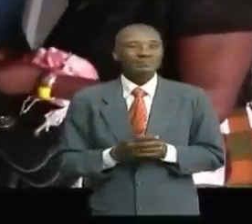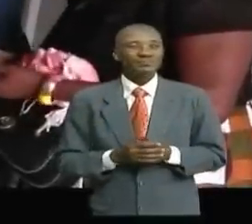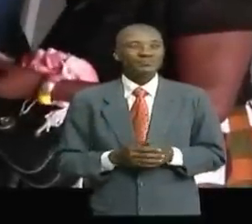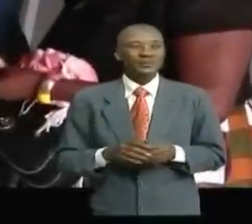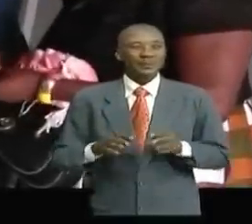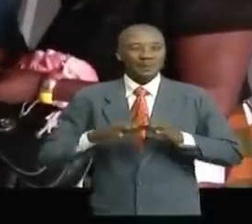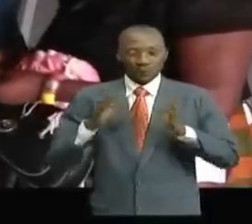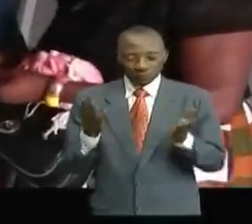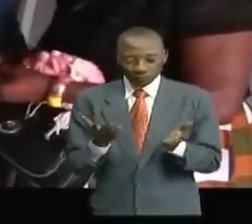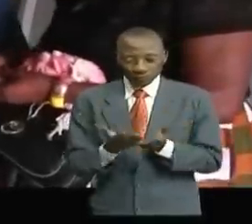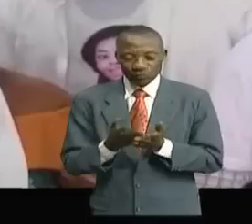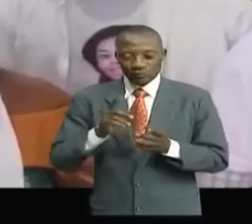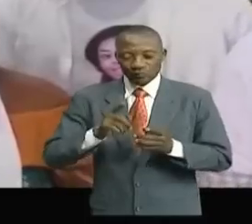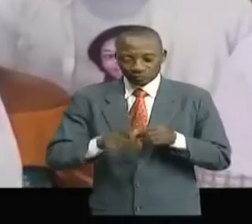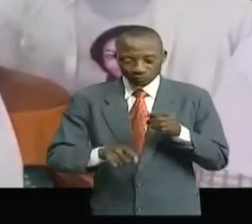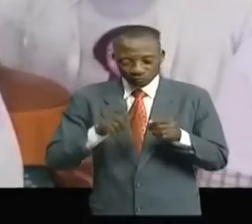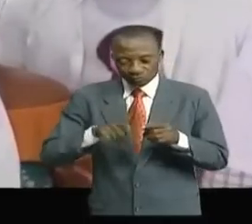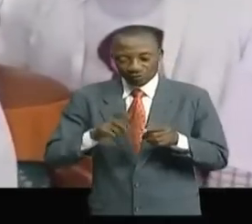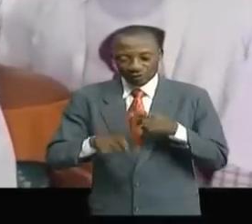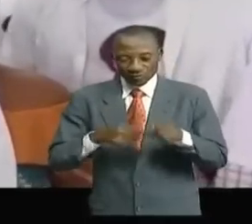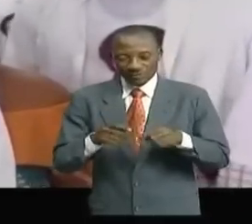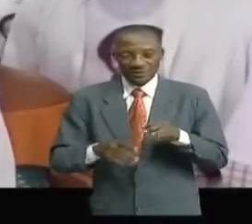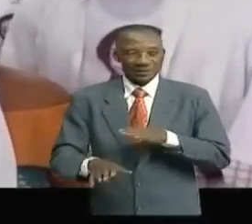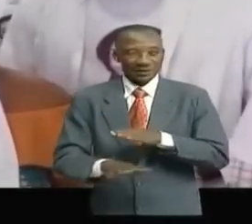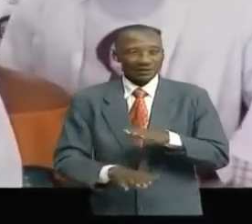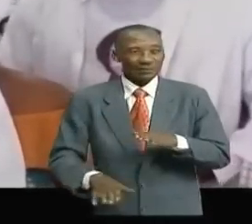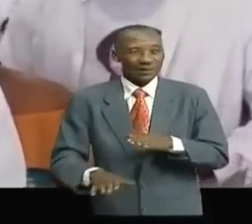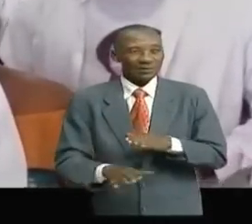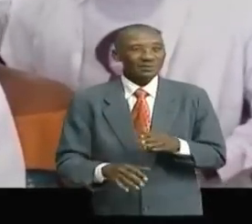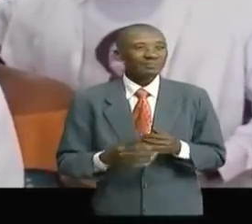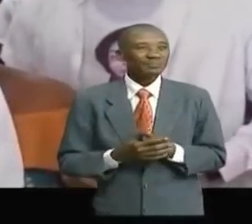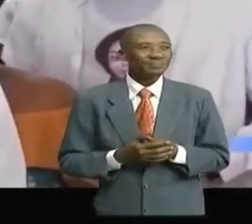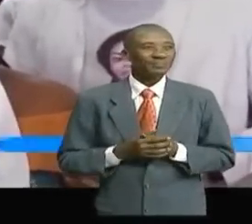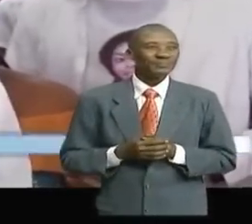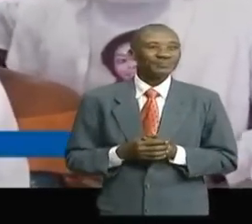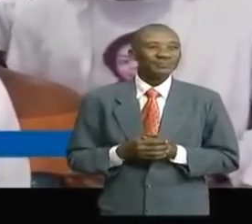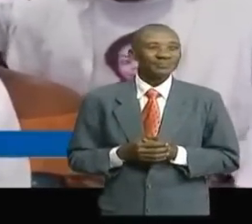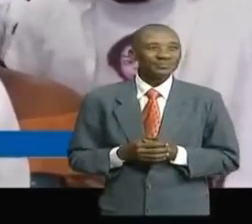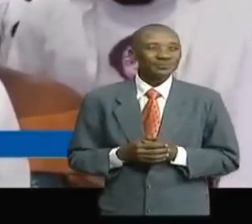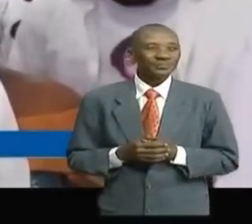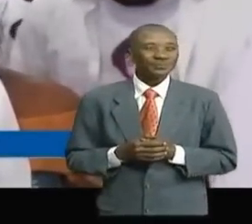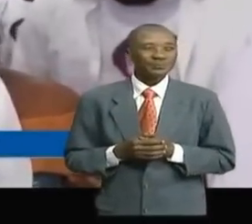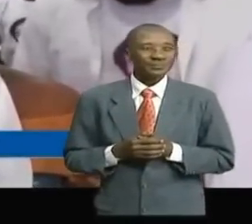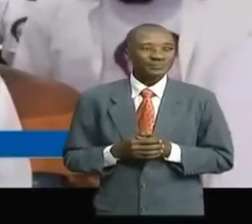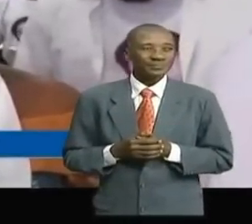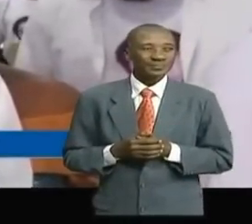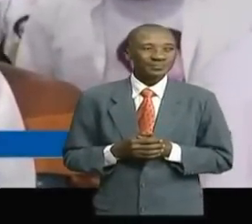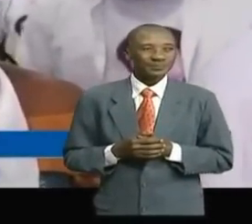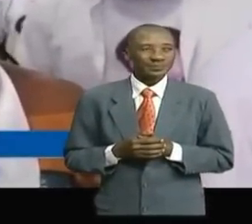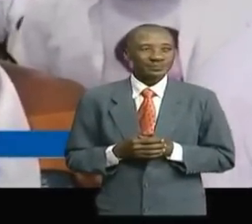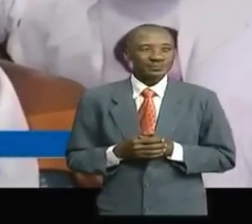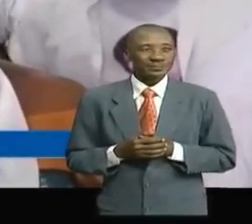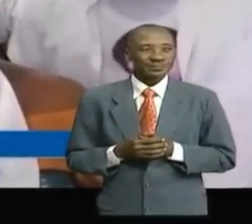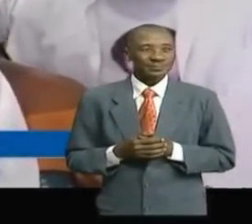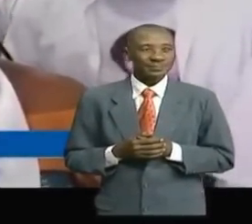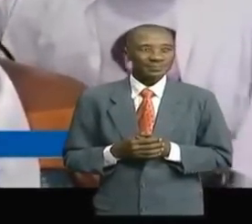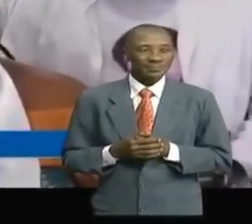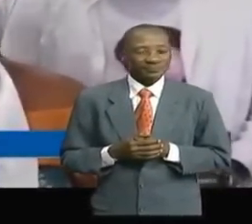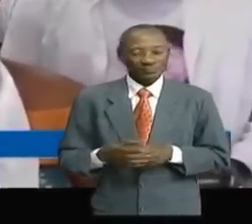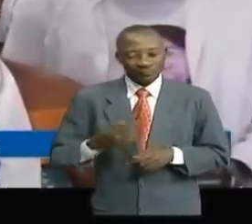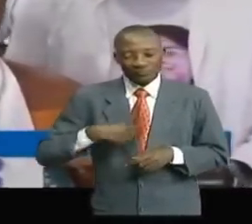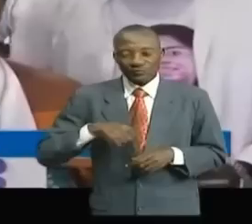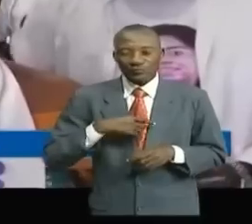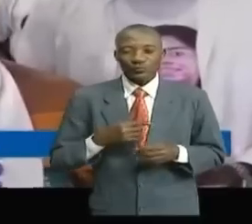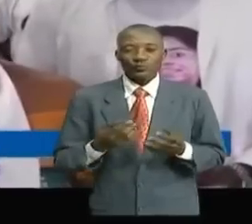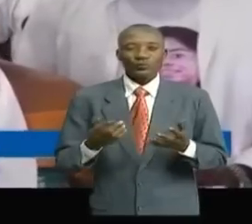villageois pour l'épargne et les crédits. À l'issue de ces formations, nous voulons voir nos membres devenir autonomes,